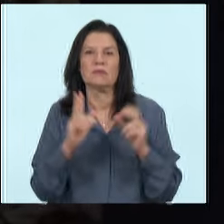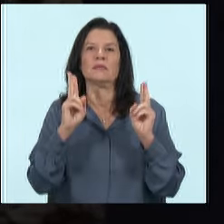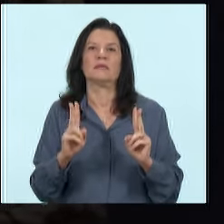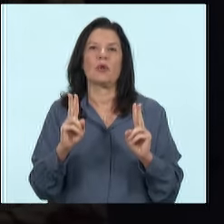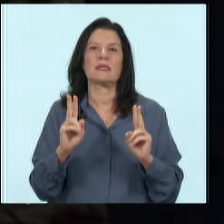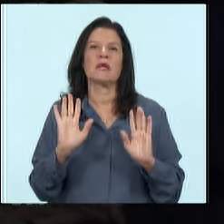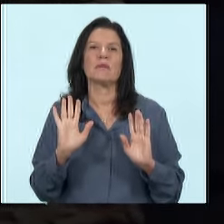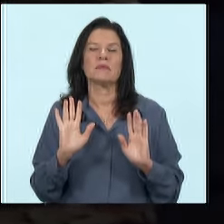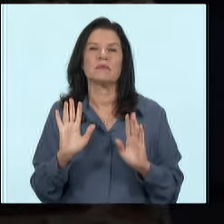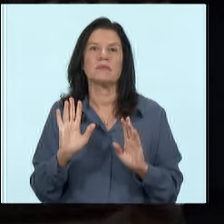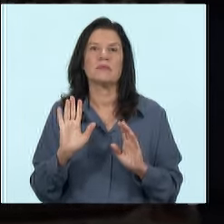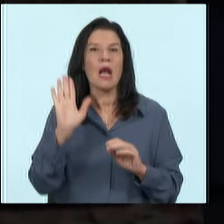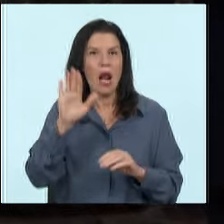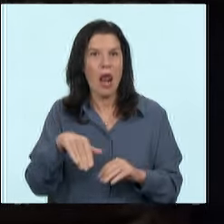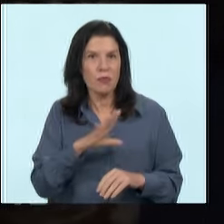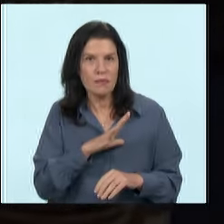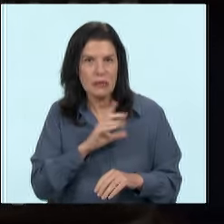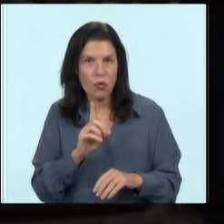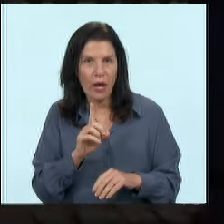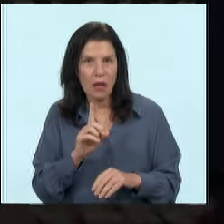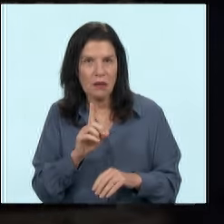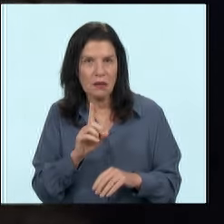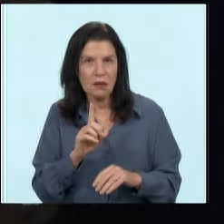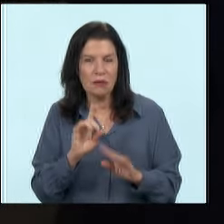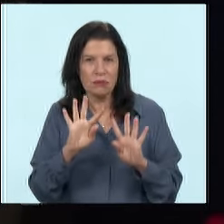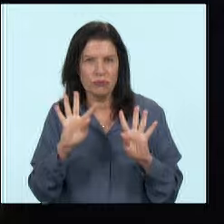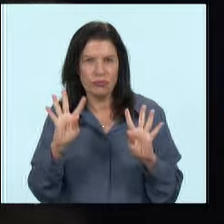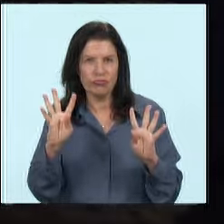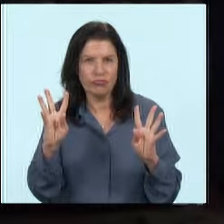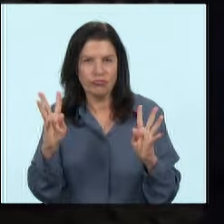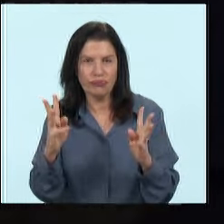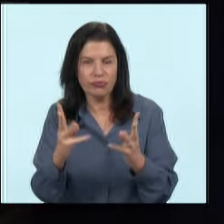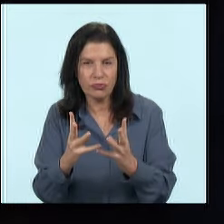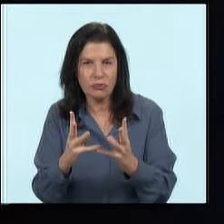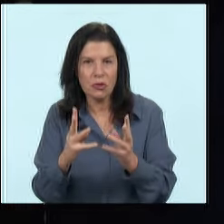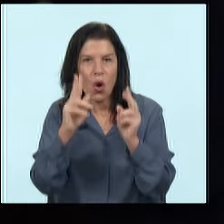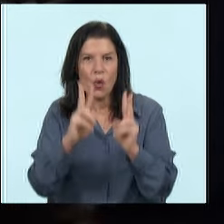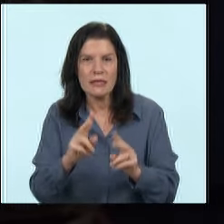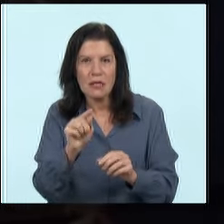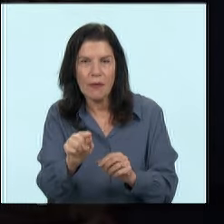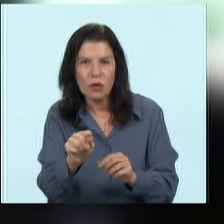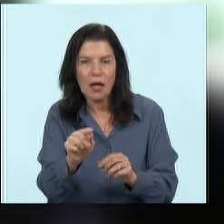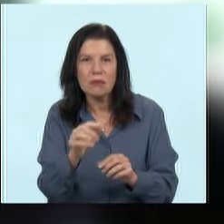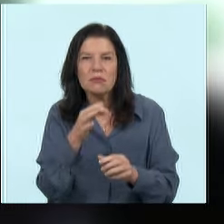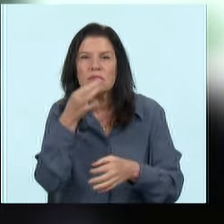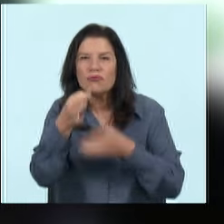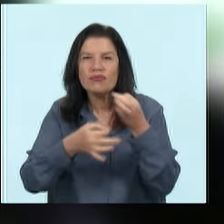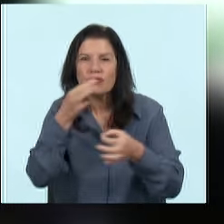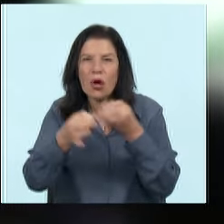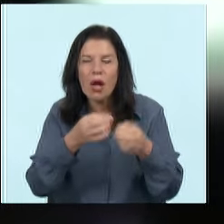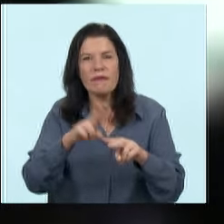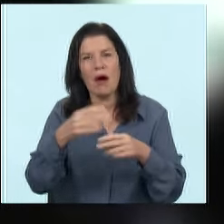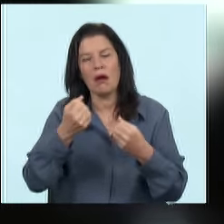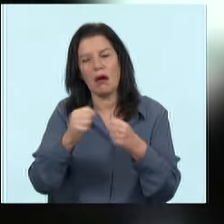למרות הסיכון לכוחותינו, אנחנו ניגשים, אנחנו סוגרים על המרחב הזה, אנחנו בעצם עוצרים אותם, מתחקרים אותם ושולחים אותם לדרכם. כמה זמן אתה כבר נמצא